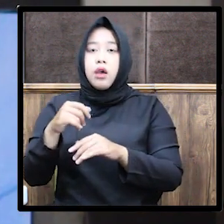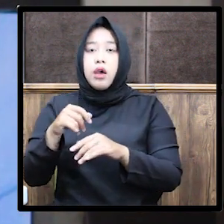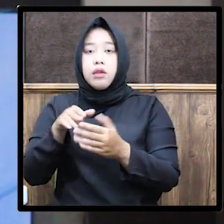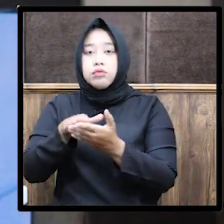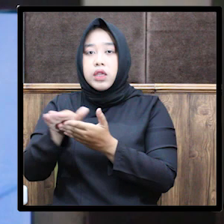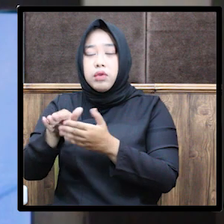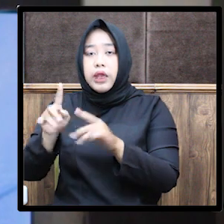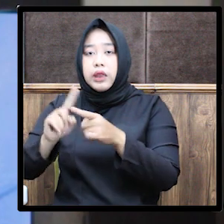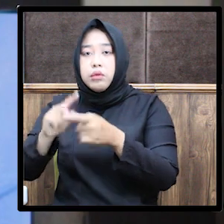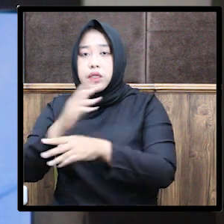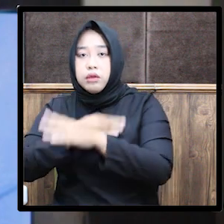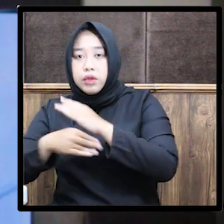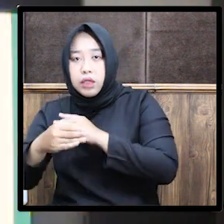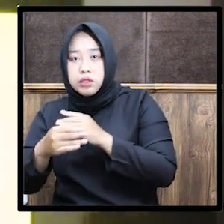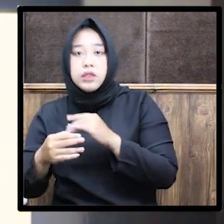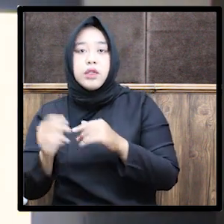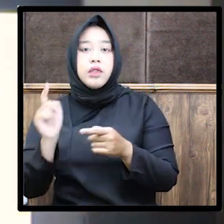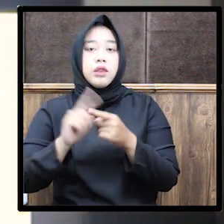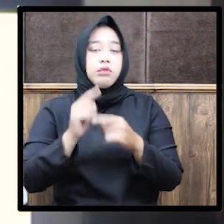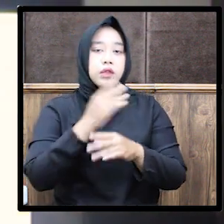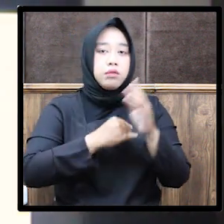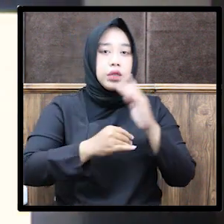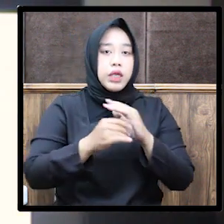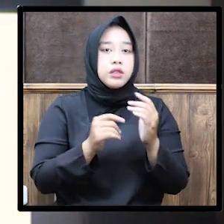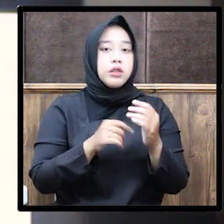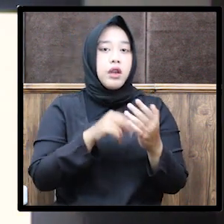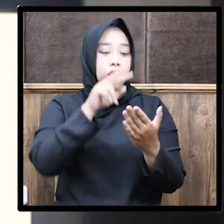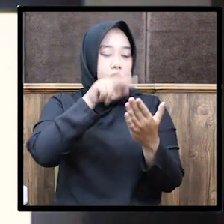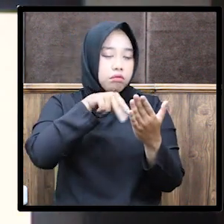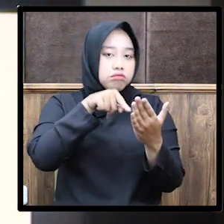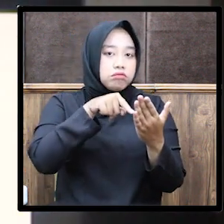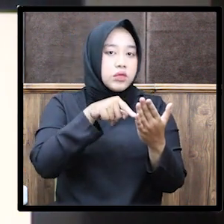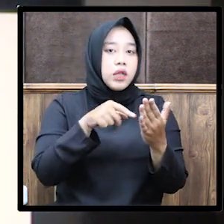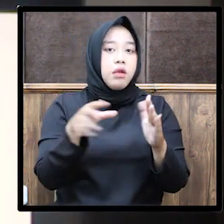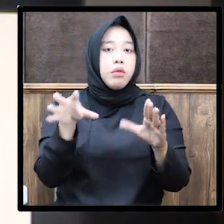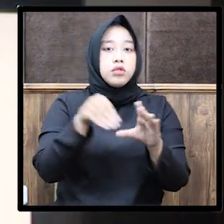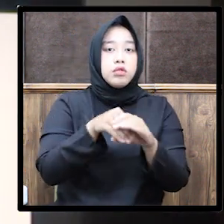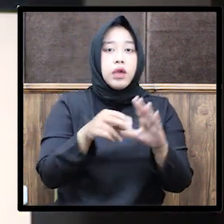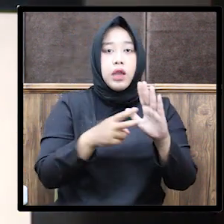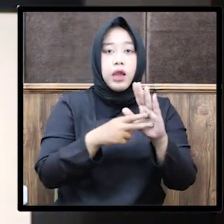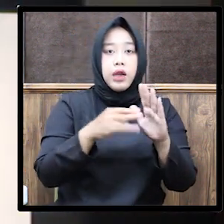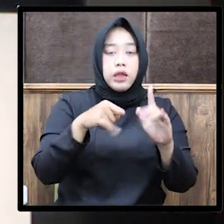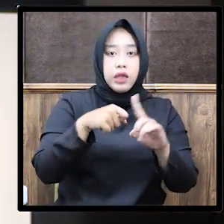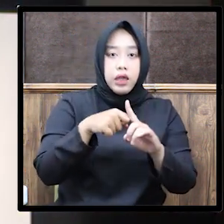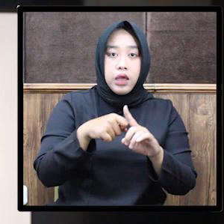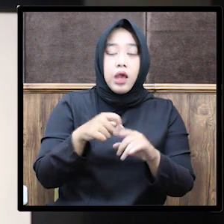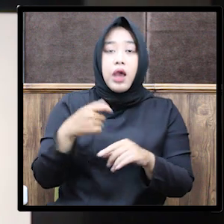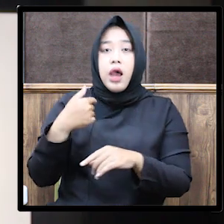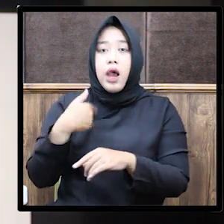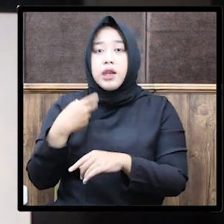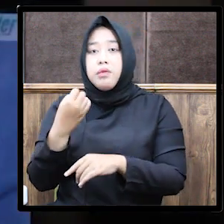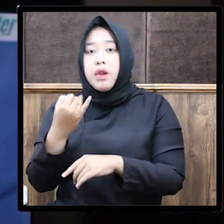ngecek. Jadi yang sekian puluh persen yang akhirnya mengetahui sudah terdaftar kan bisa jadi karena